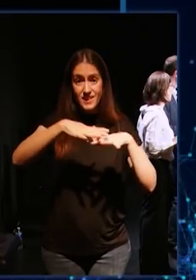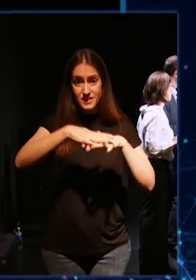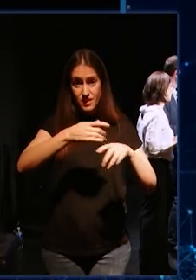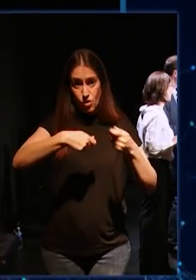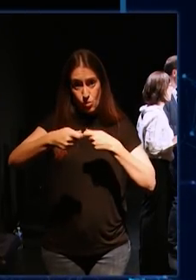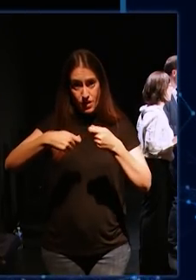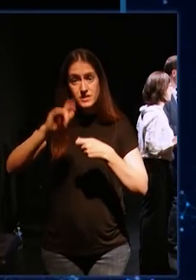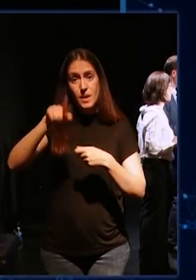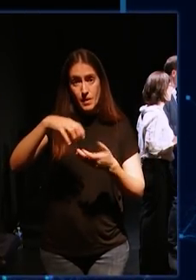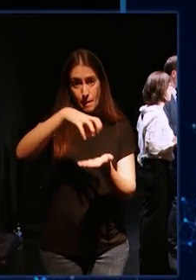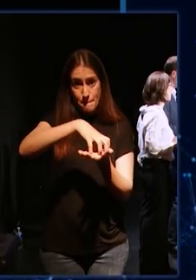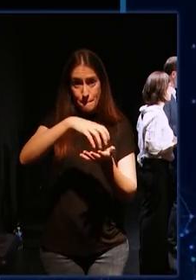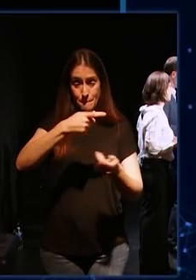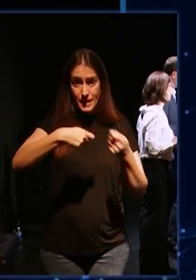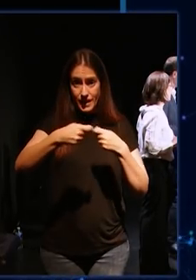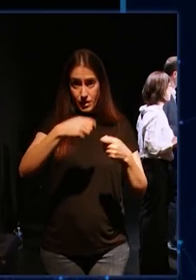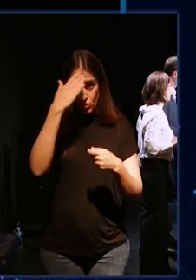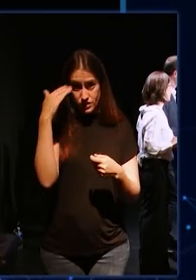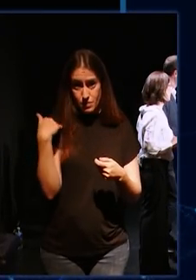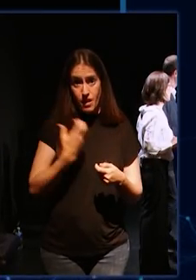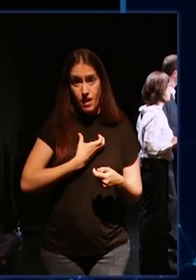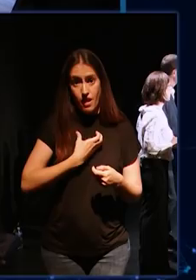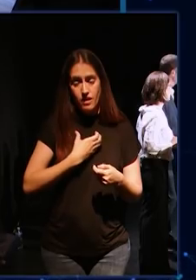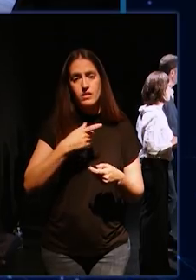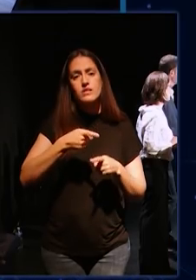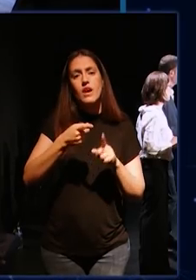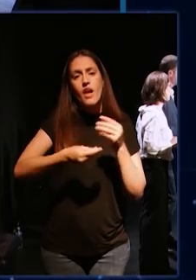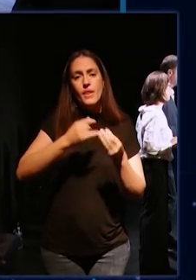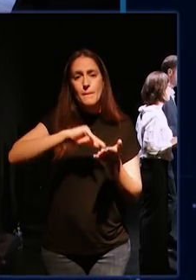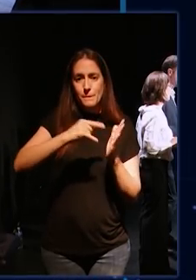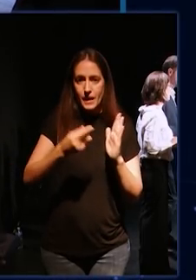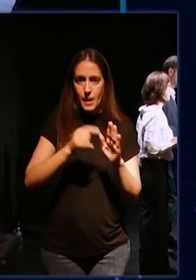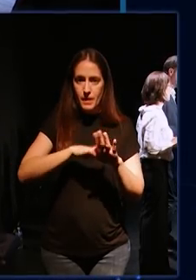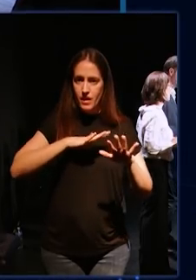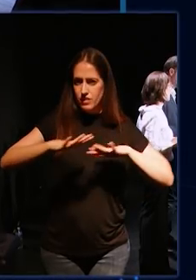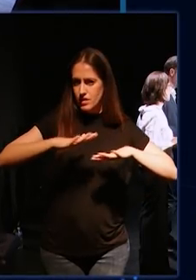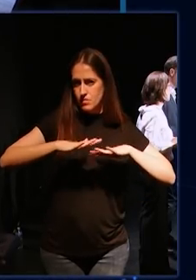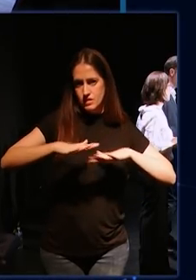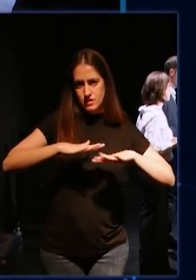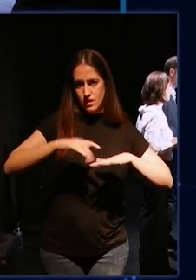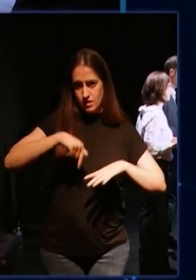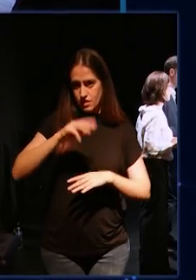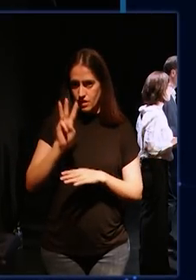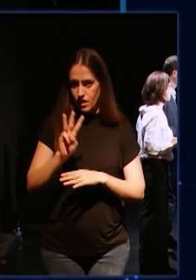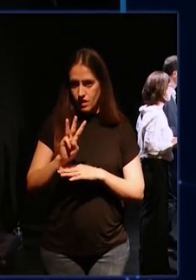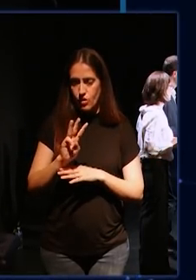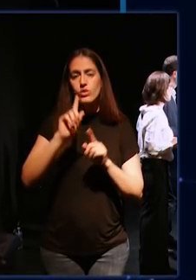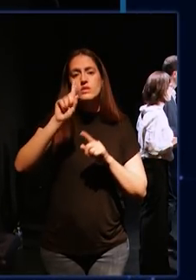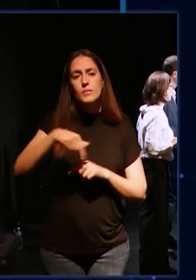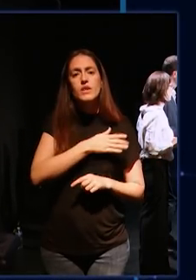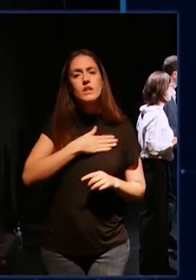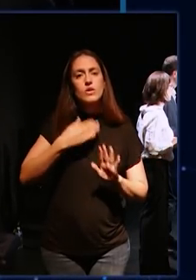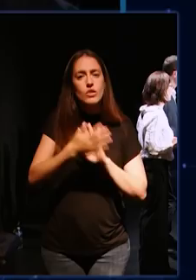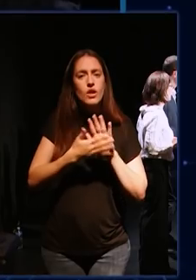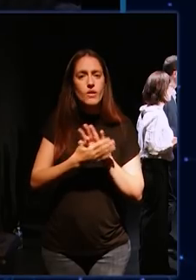i el mercat municipal, elaborar un pla de dinamització comercial per Cardedeu. Finalment, voldria parlar dels plans